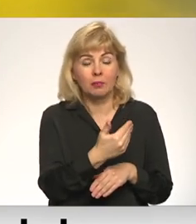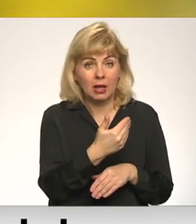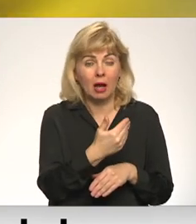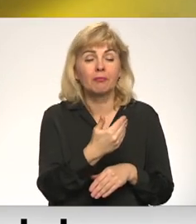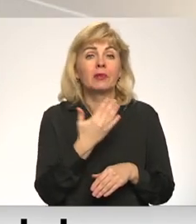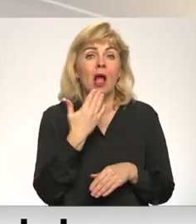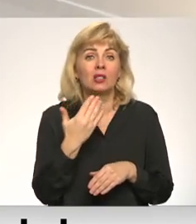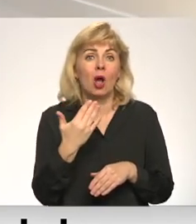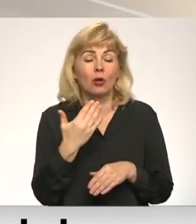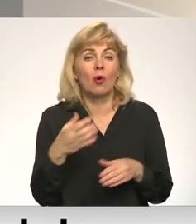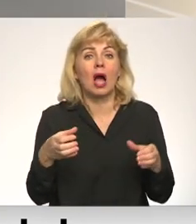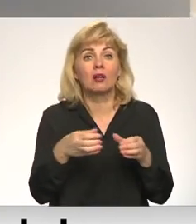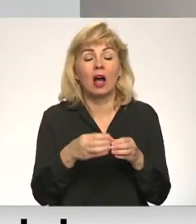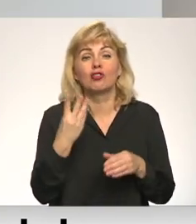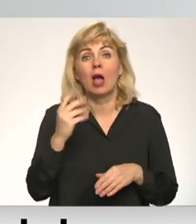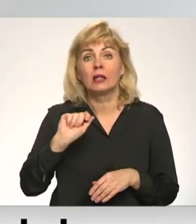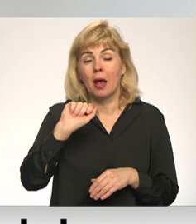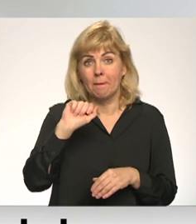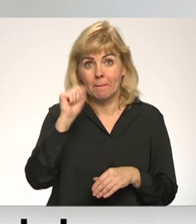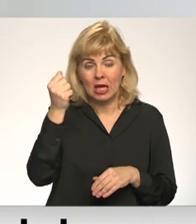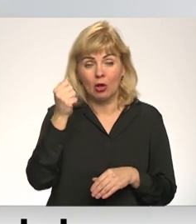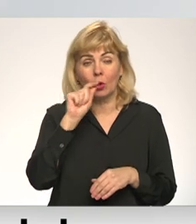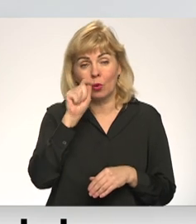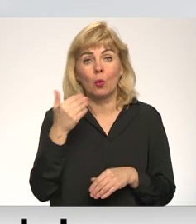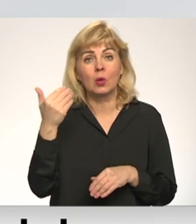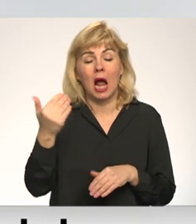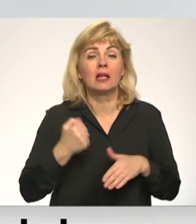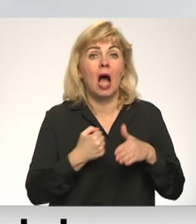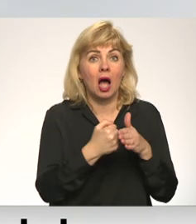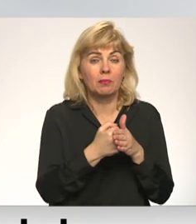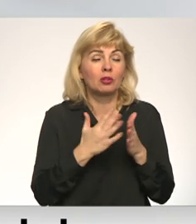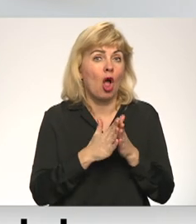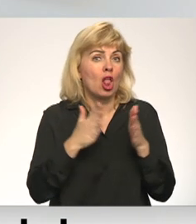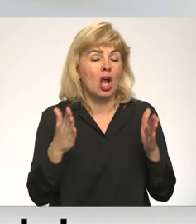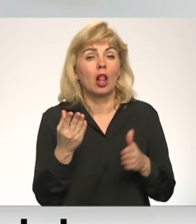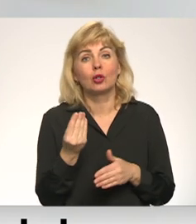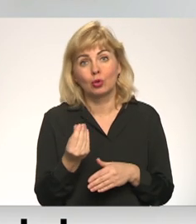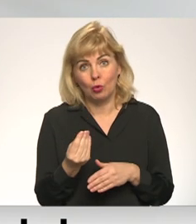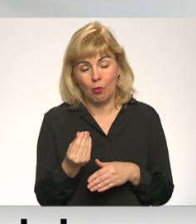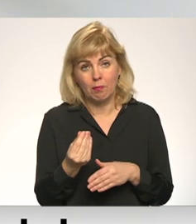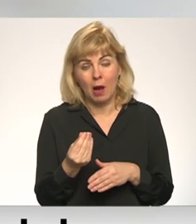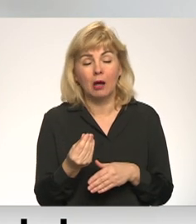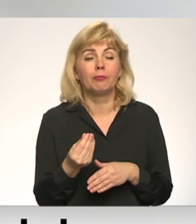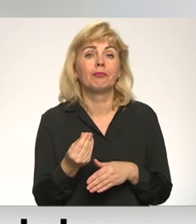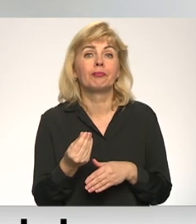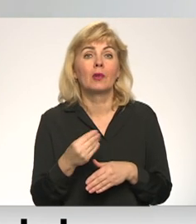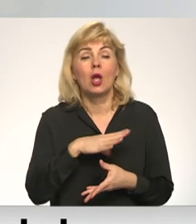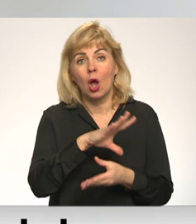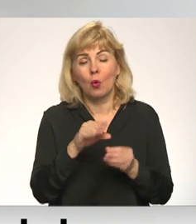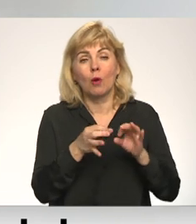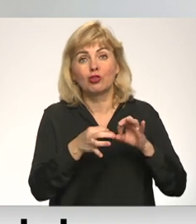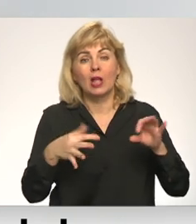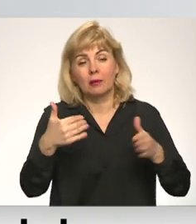gvardi. 4 miljoni Ukrainas atbalstam, tā ir milzīga summa. Un, kopš